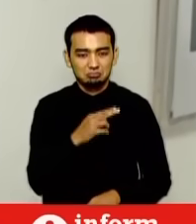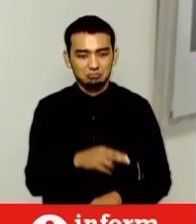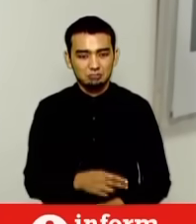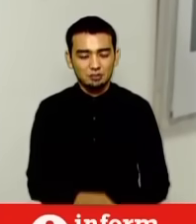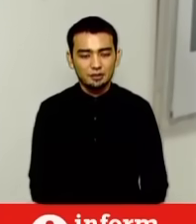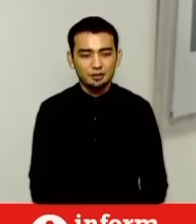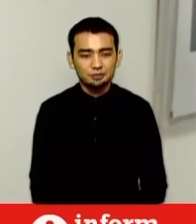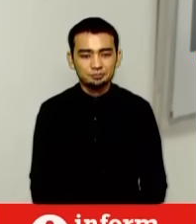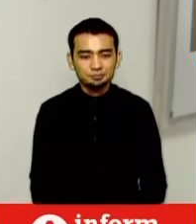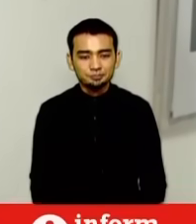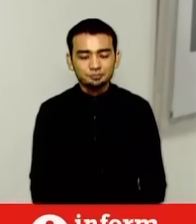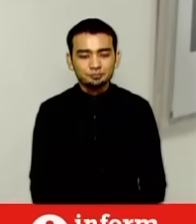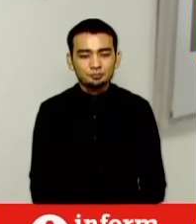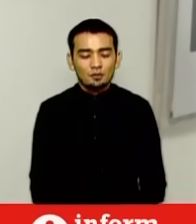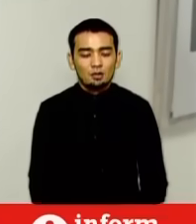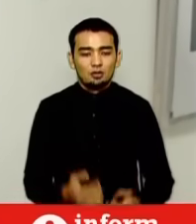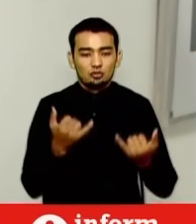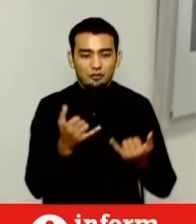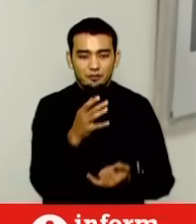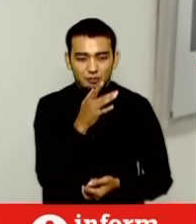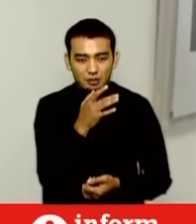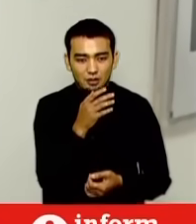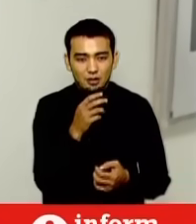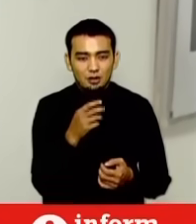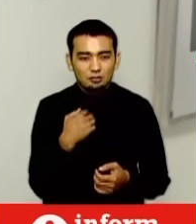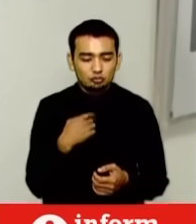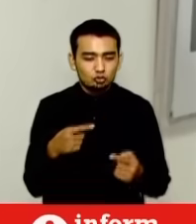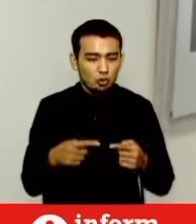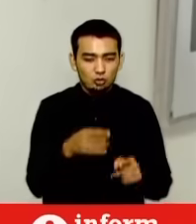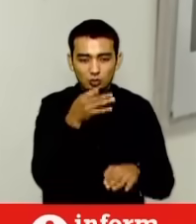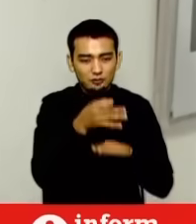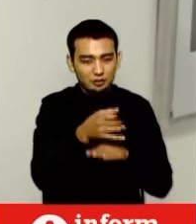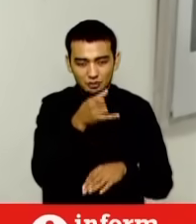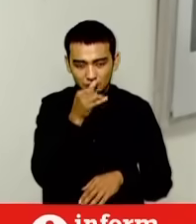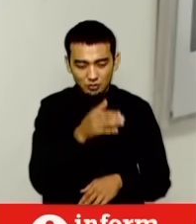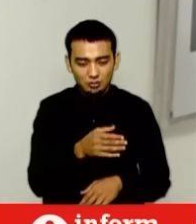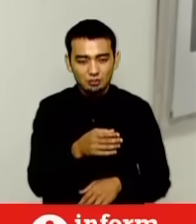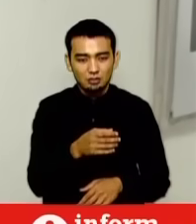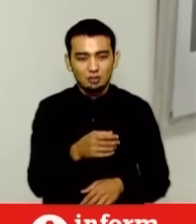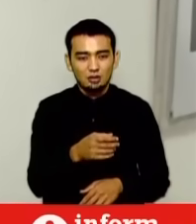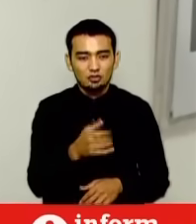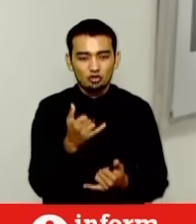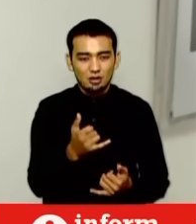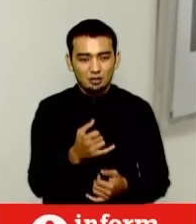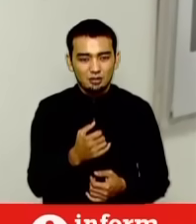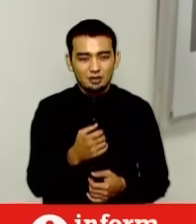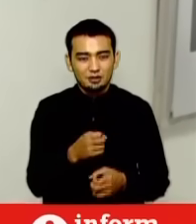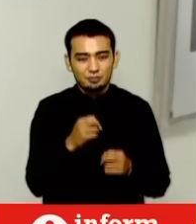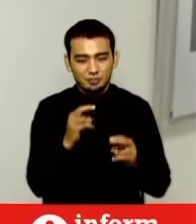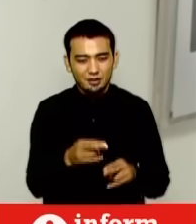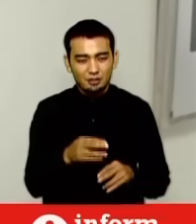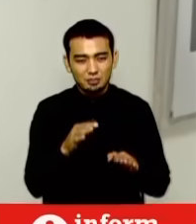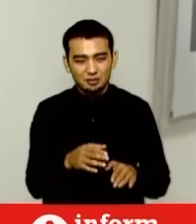болды. Қазіргі таңда ешқандай прогноз бере алмаймыз жатқан науқастар. Реанимацияда жансақтау бөлімінде